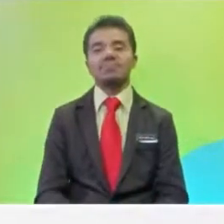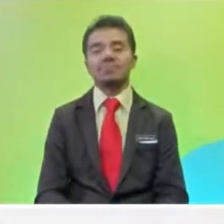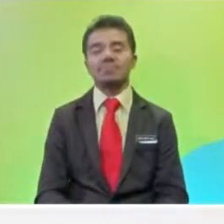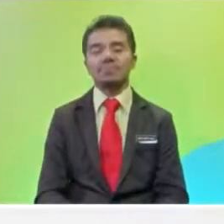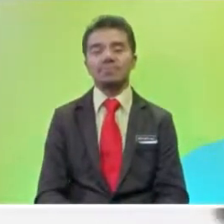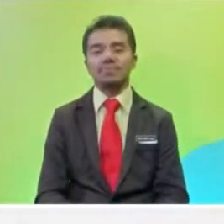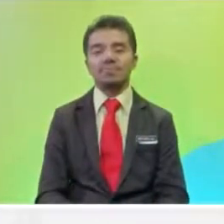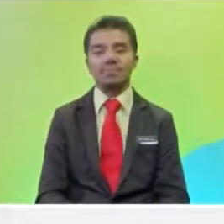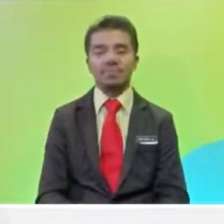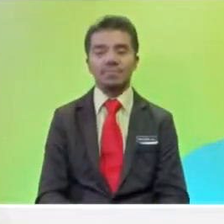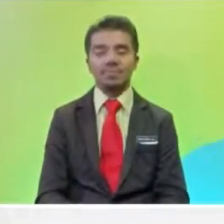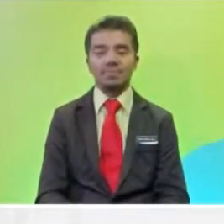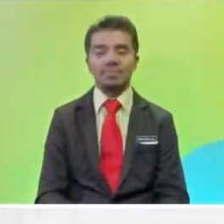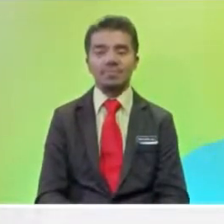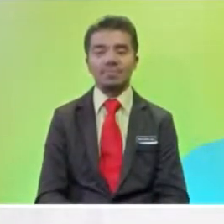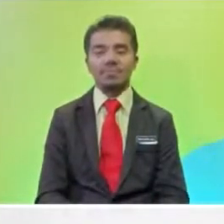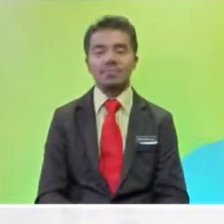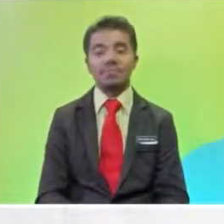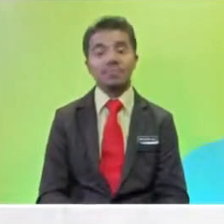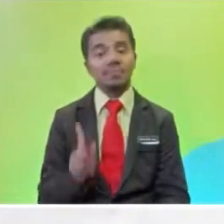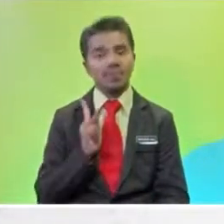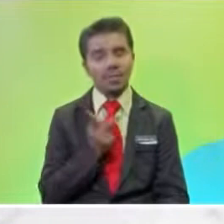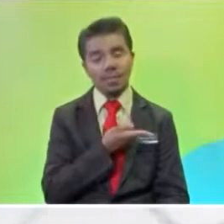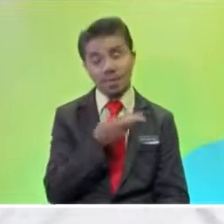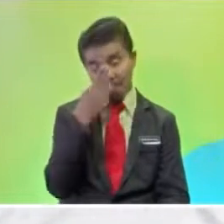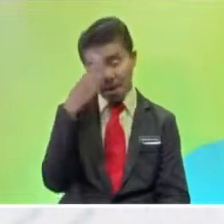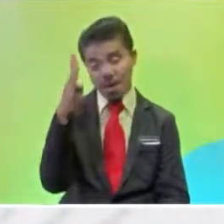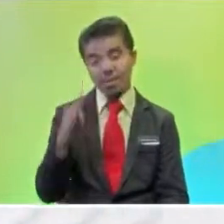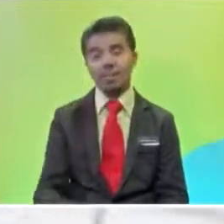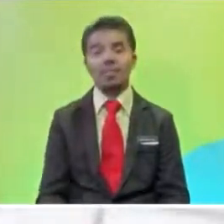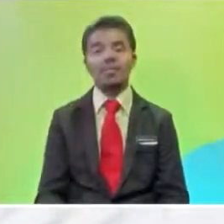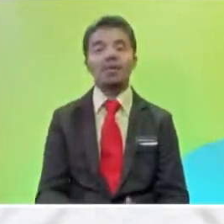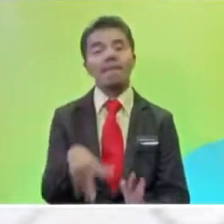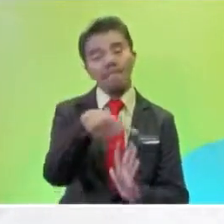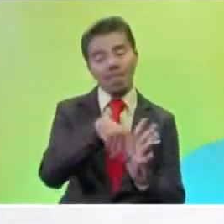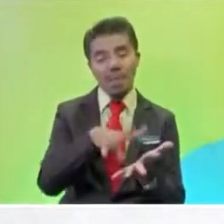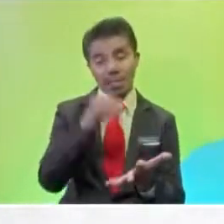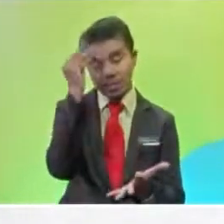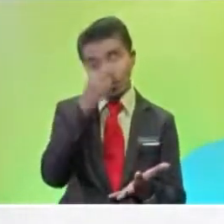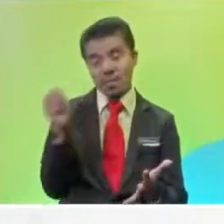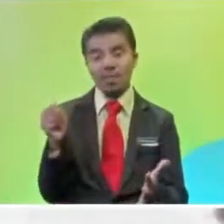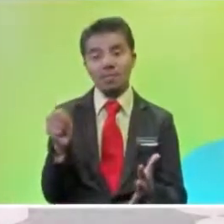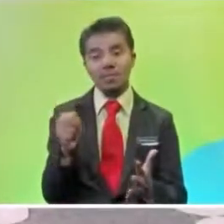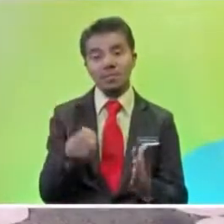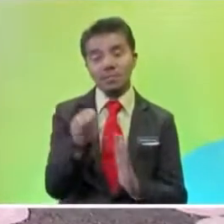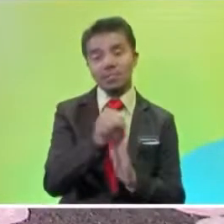bagi sepenuhnya pembelajaran ini berpusatkan kepada mudik dan menyeluruh dan menyeluruh betul itu Ikhwan